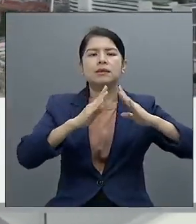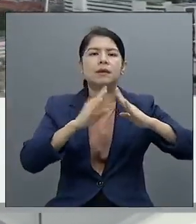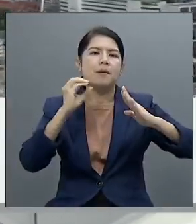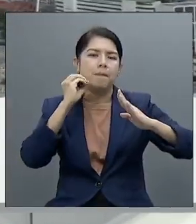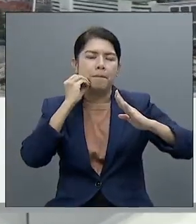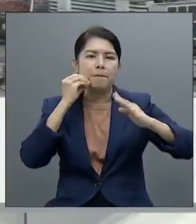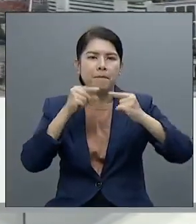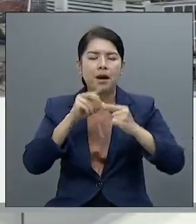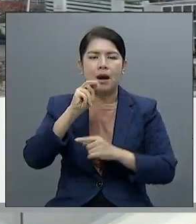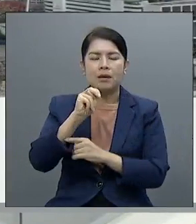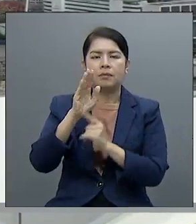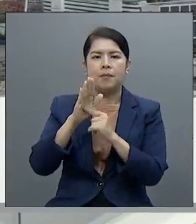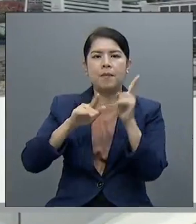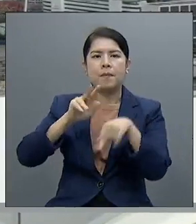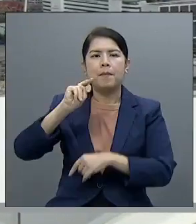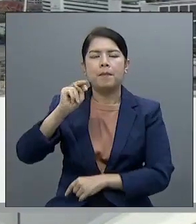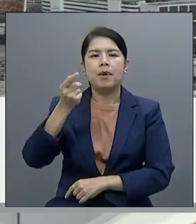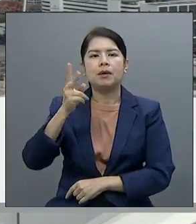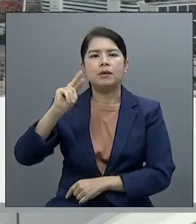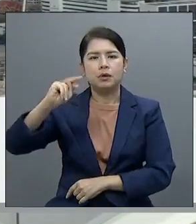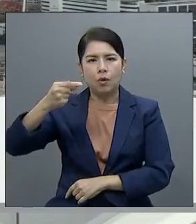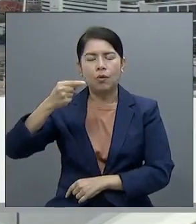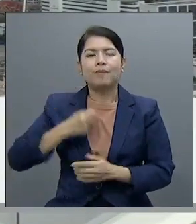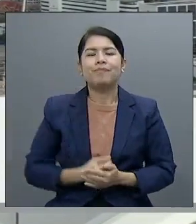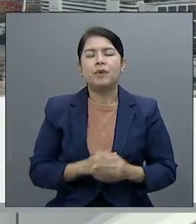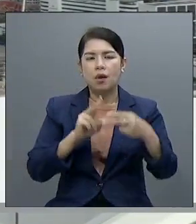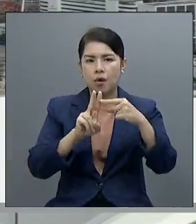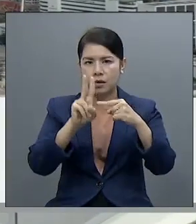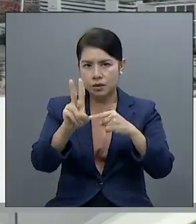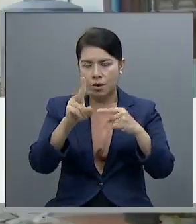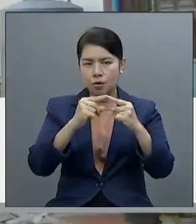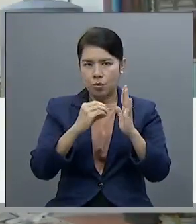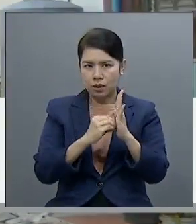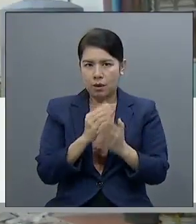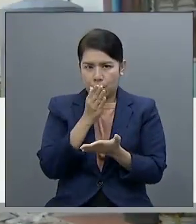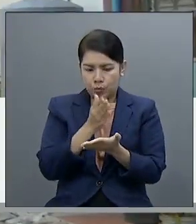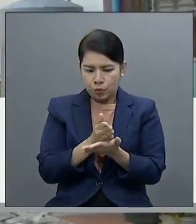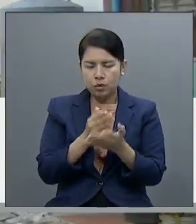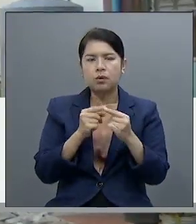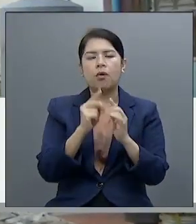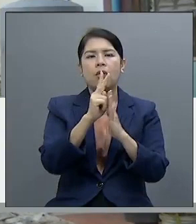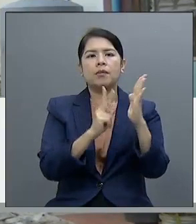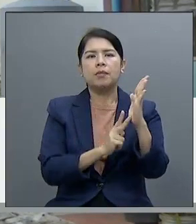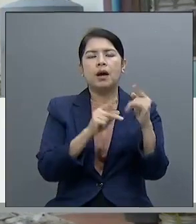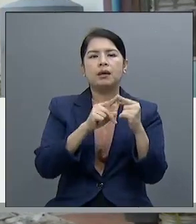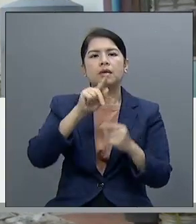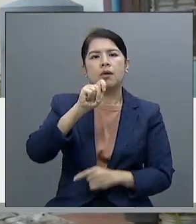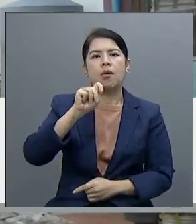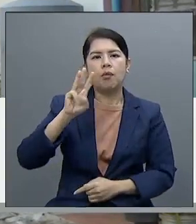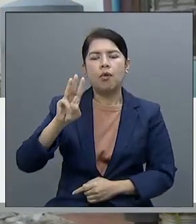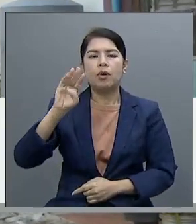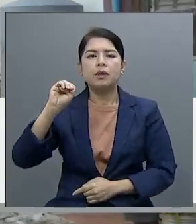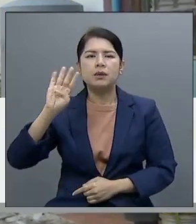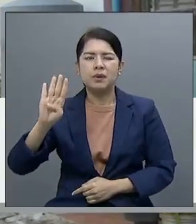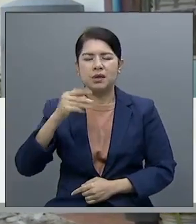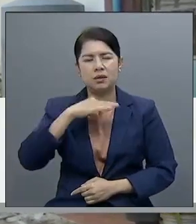ามาสนับสนุนนะคะ2กรุงเทพมหานครต้องหยุดการใช้กฎหมายปว.44ที่พวกเขาเห็นว่าริดรอนสิทธิมนุษย